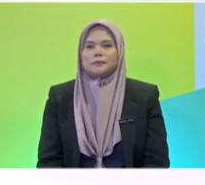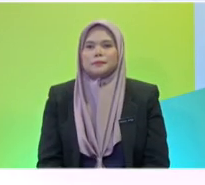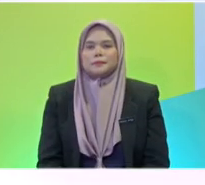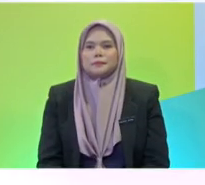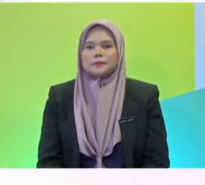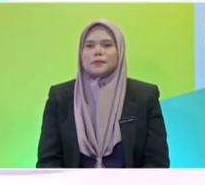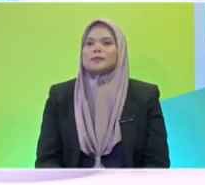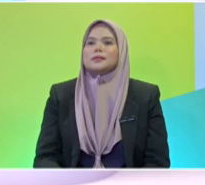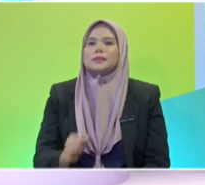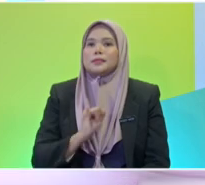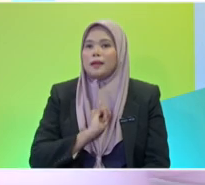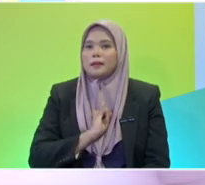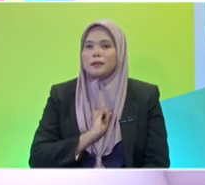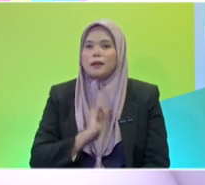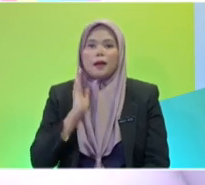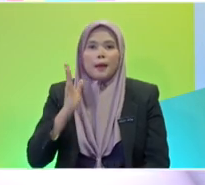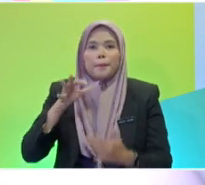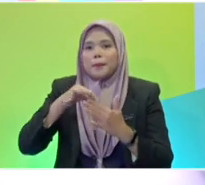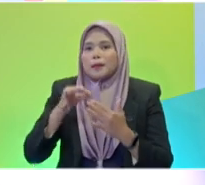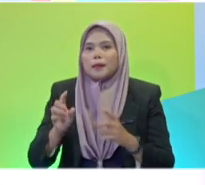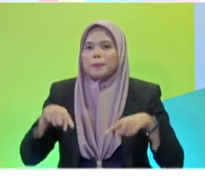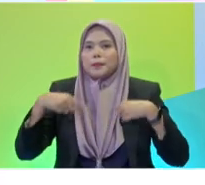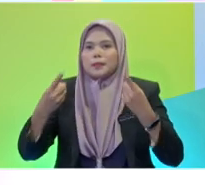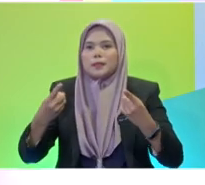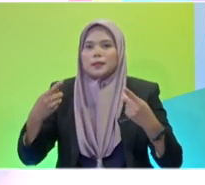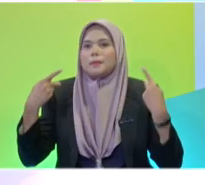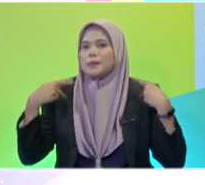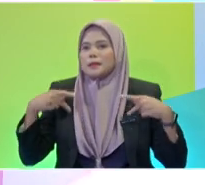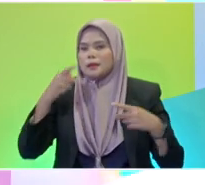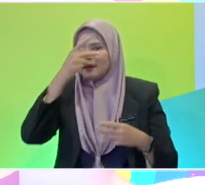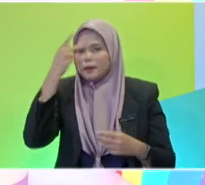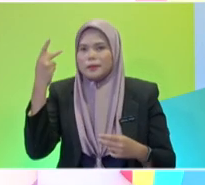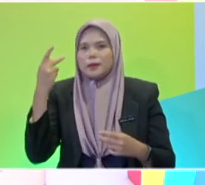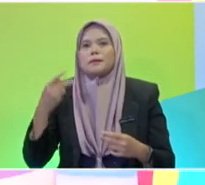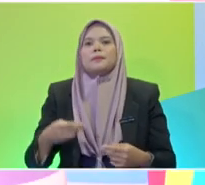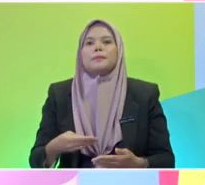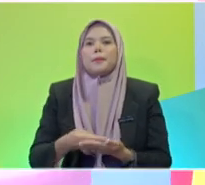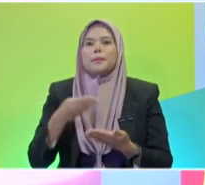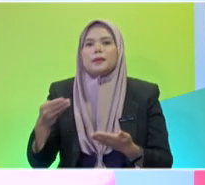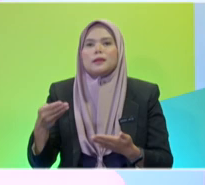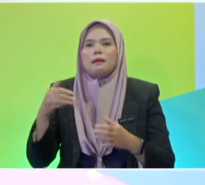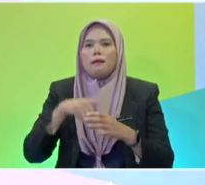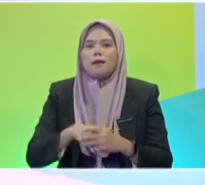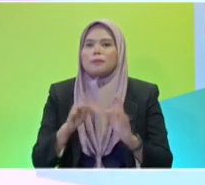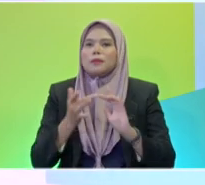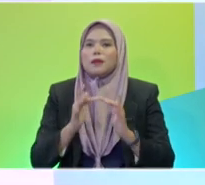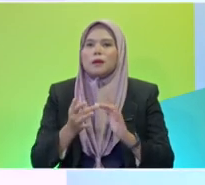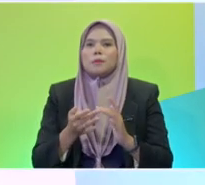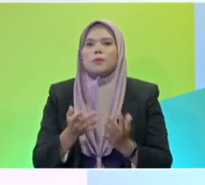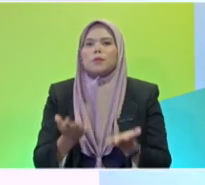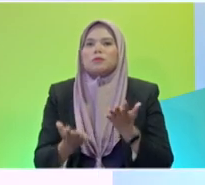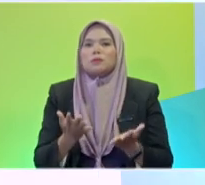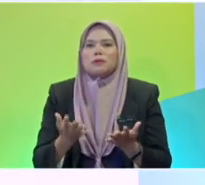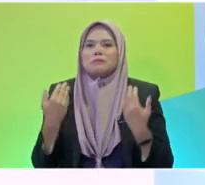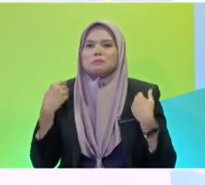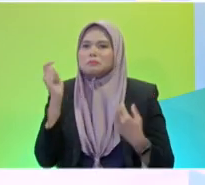saya akan memilih pergi ke pasar kerennya cari dalam dalam tarian mungkin ada unsur penipuan